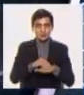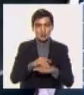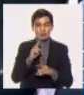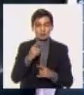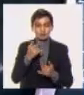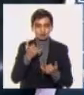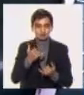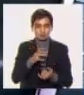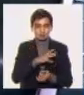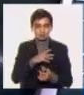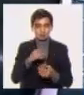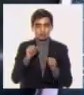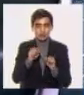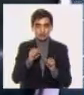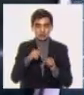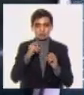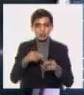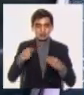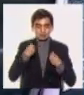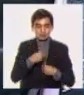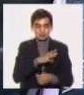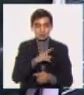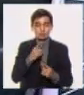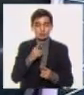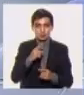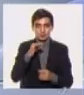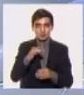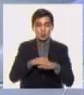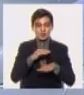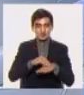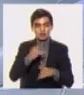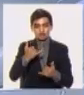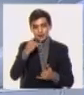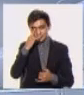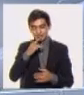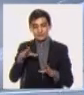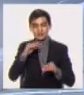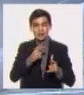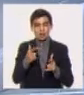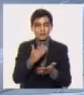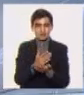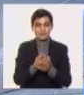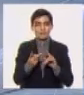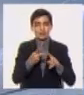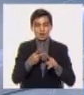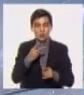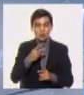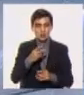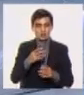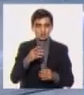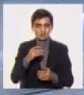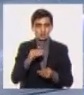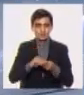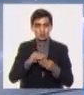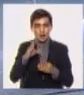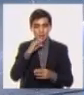ты сегодня пришла в таком защитном костюме? Добрый вечер, потому что в Казахстане готовятся ко второй волне COVID-19.